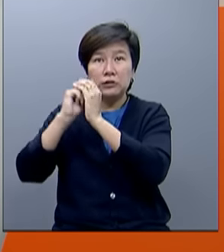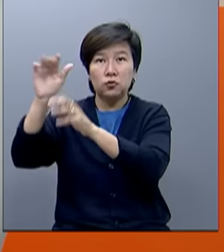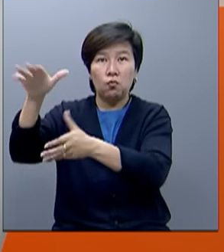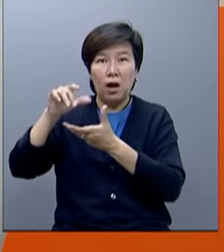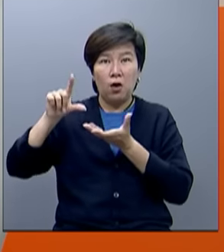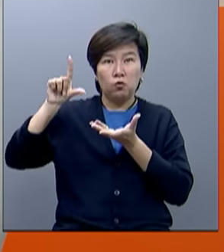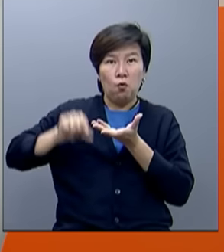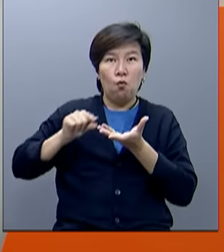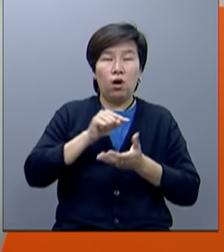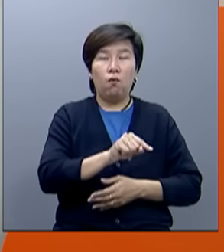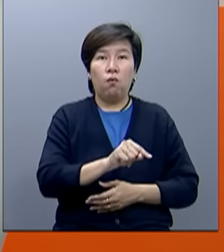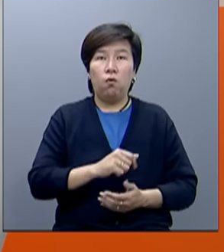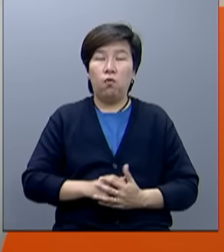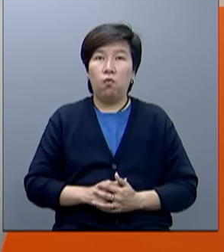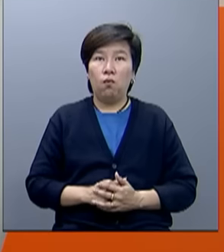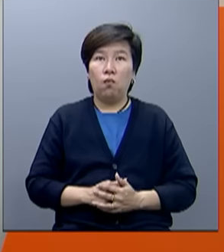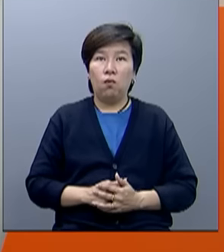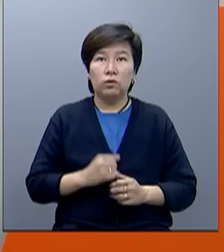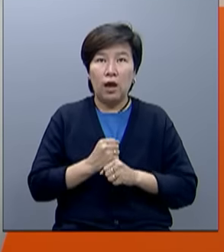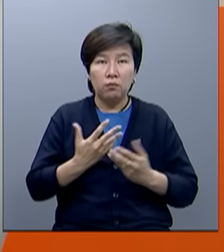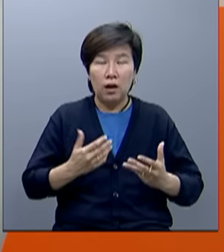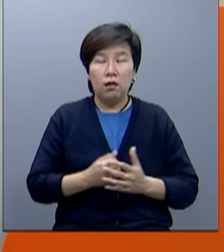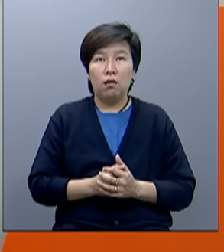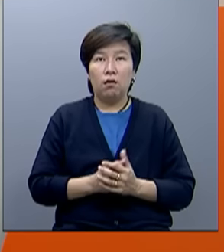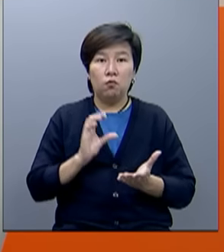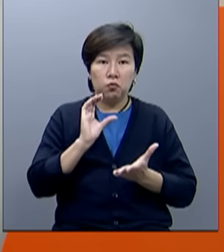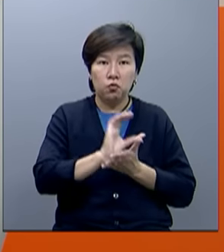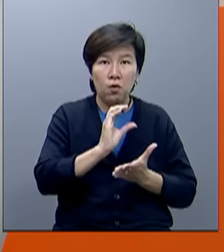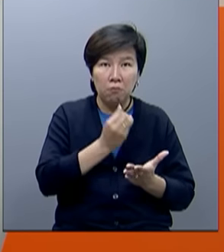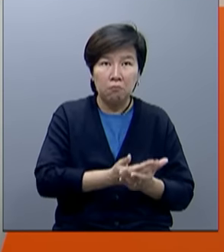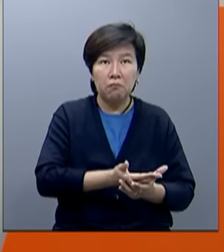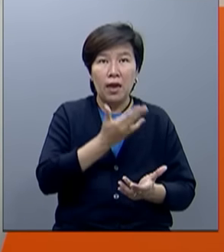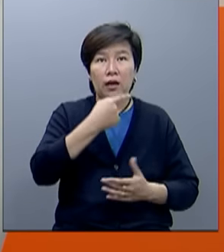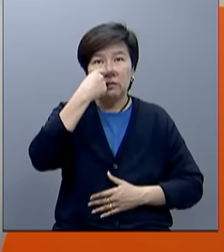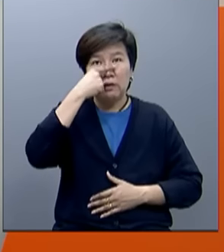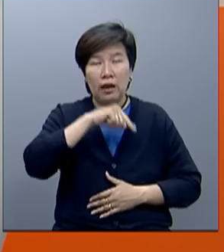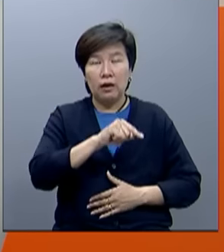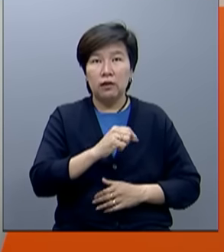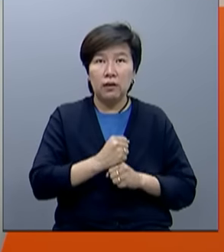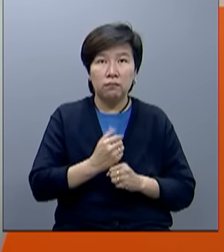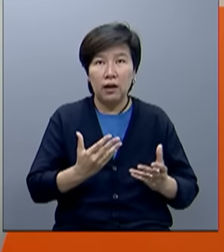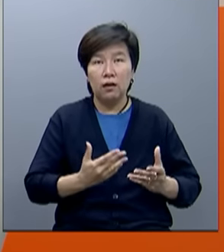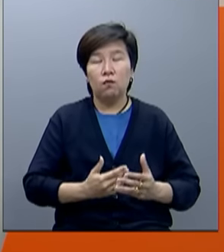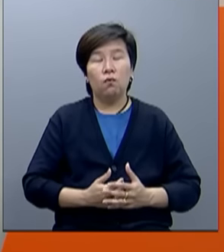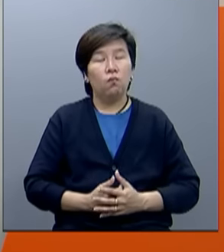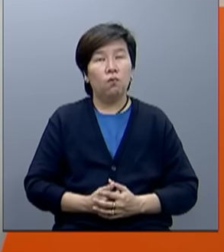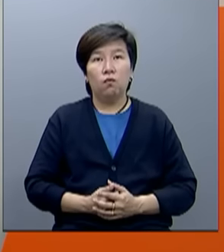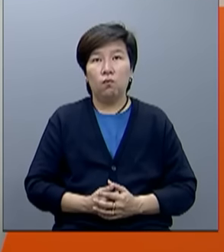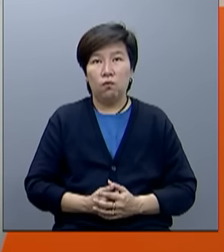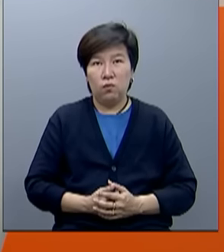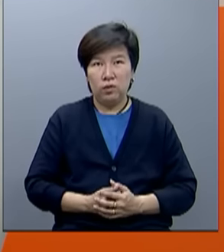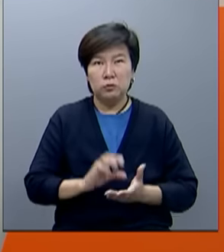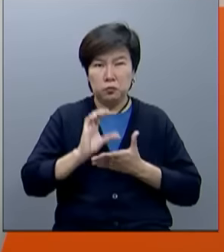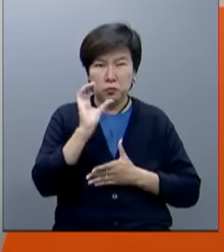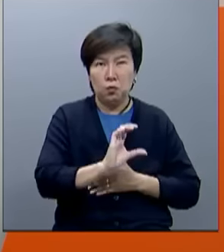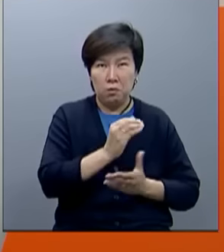ถูกดันขึ้นไปจากต้นทุนการผลิตที่มันสูงเพราะฉะนั้นเนี่ยธุรกิจไทยก็จะอยู่ตรงกลางก็จะแบนเลยต้นทุนการผลิต